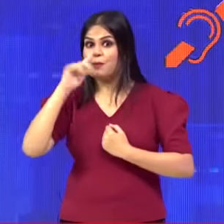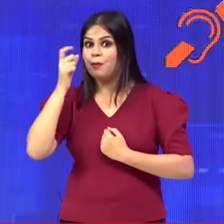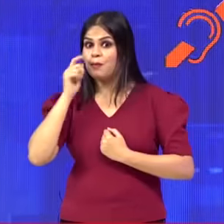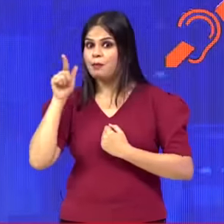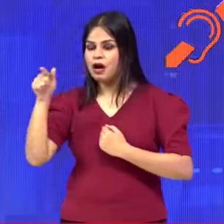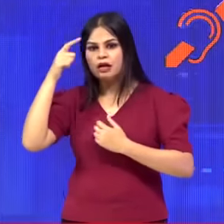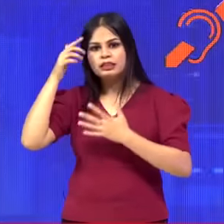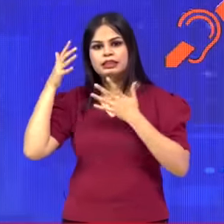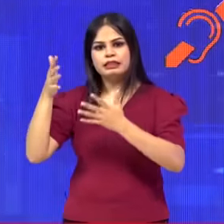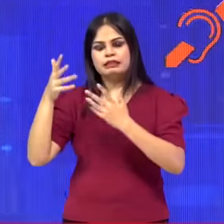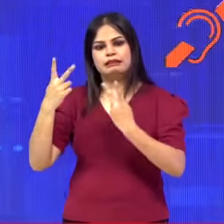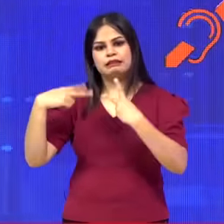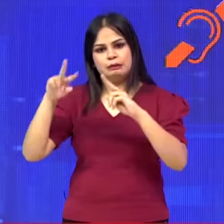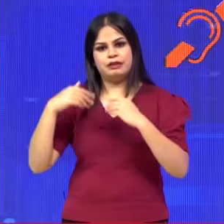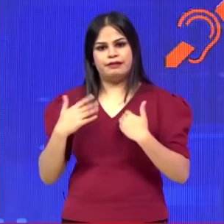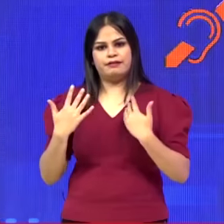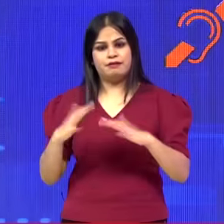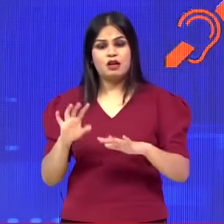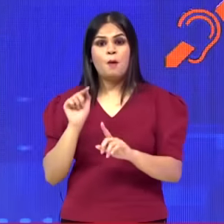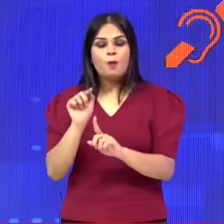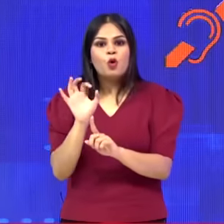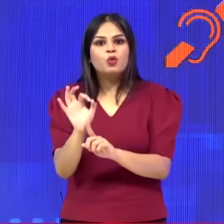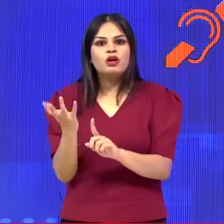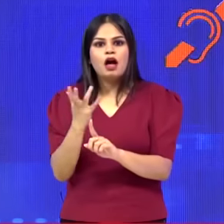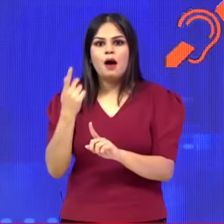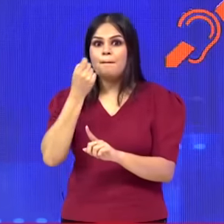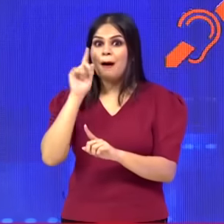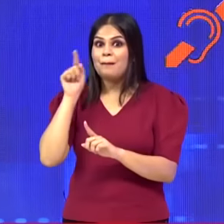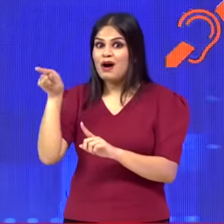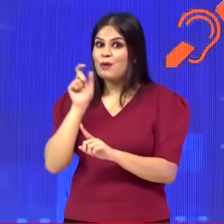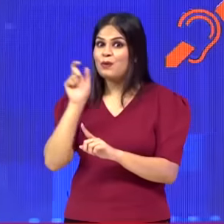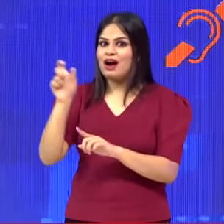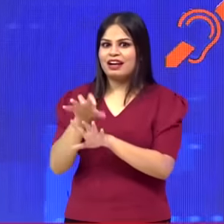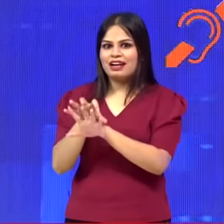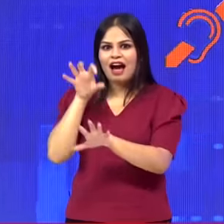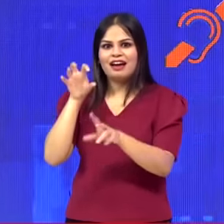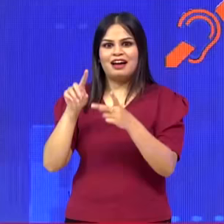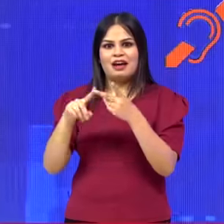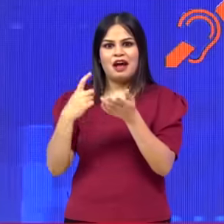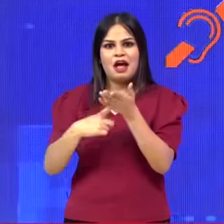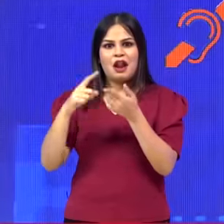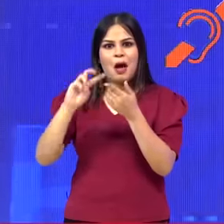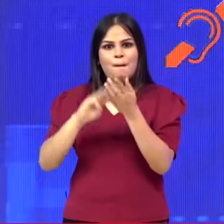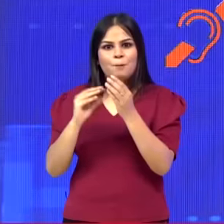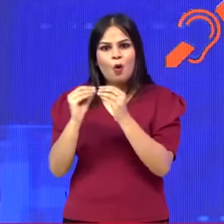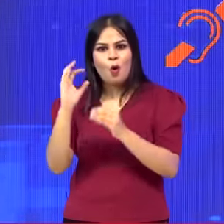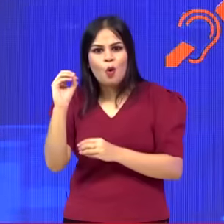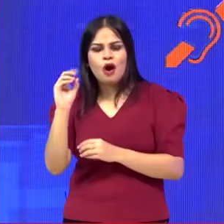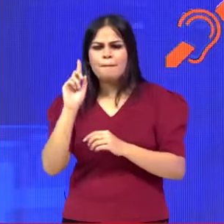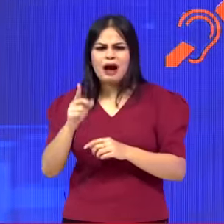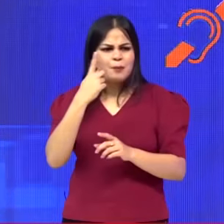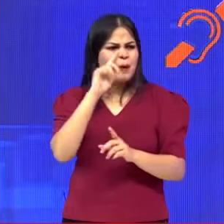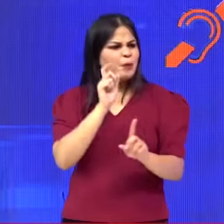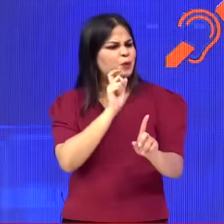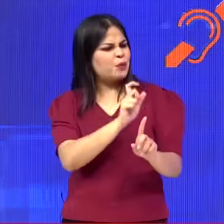काफ़ी तकलीफ दी है। अब ये तो अच्छी बात है कि मेरे फादर को हम टाइगर बुलाते हैं, रैम्बो बुलाते हैं, और माँ को गैब्रियल शॉकब्ज़ बुलाते